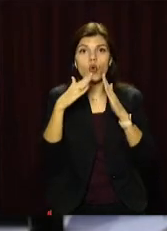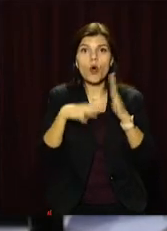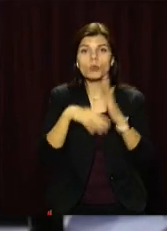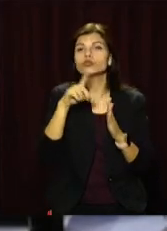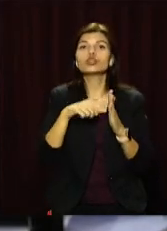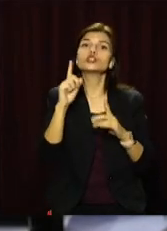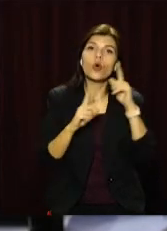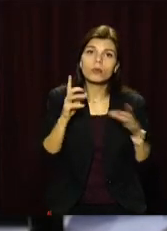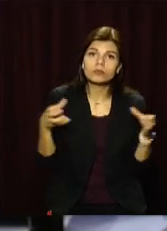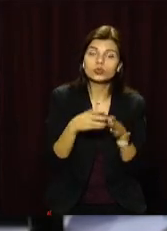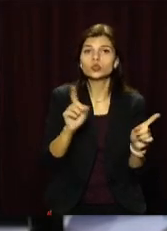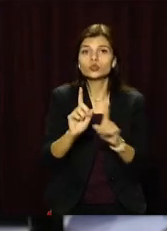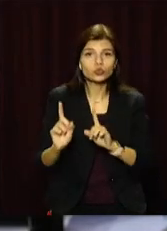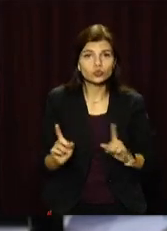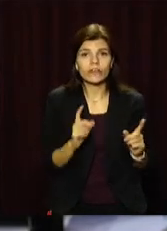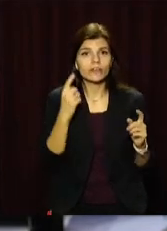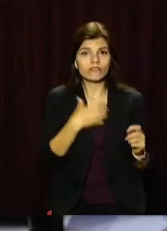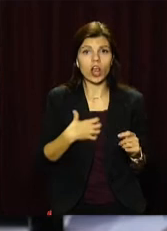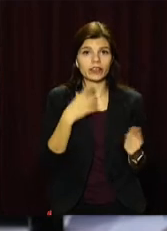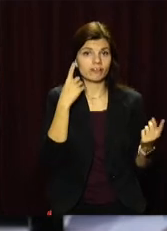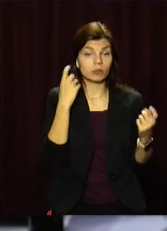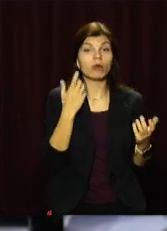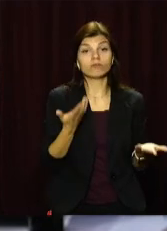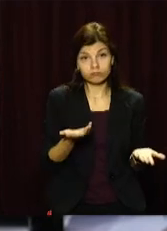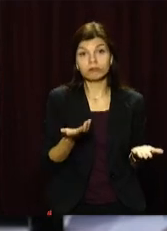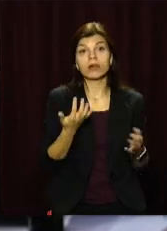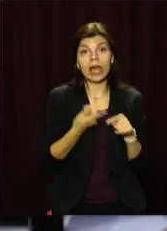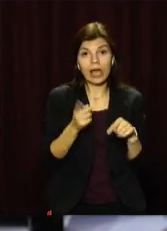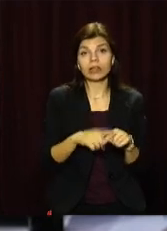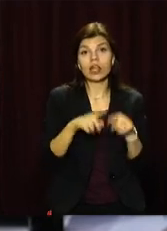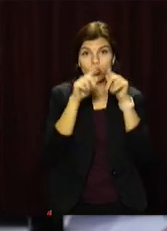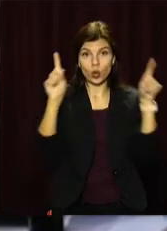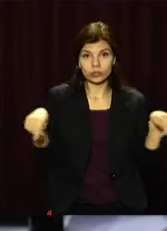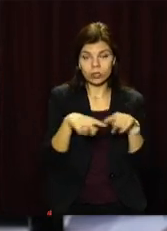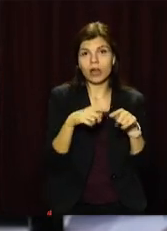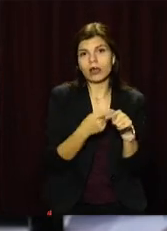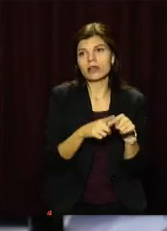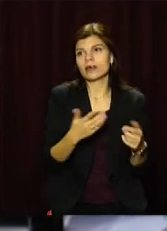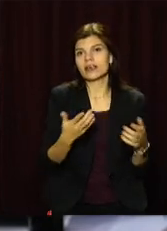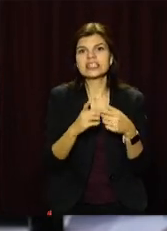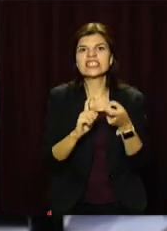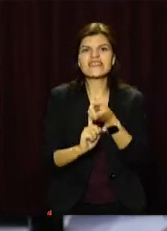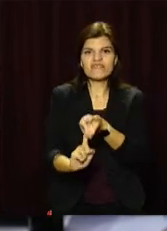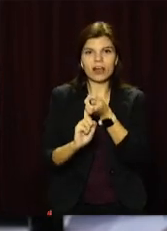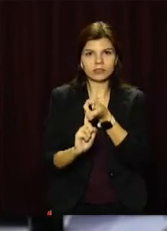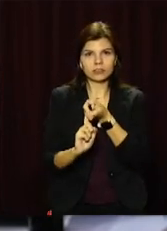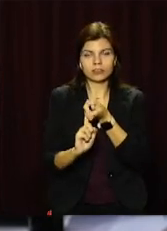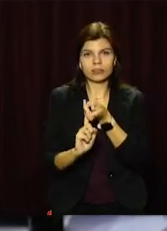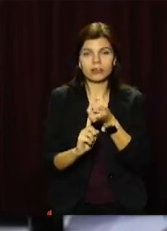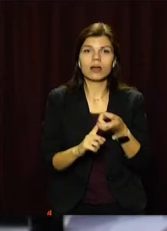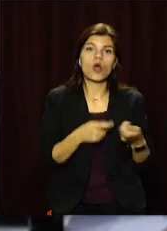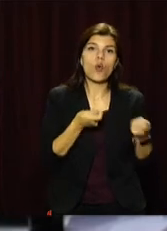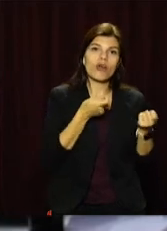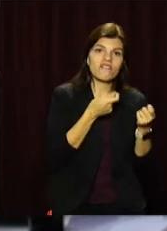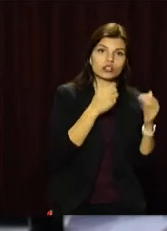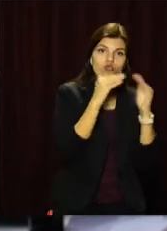какие собрания. И эта доска – это фактически связь между